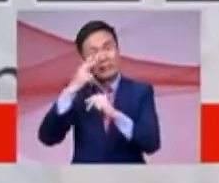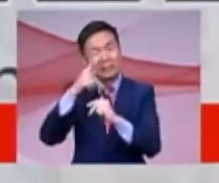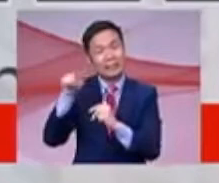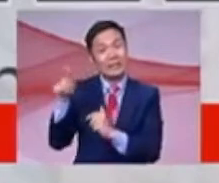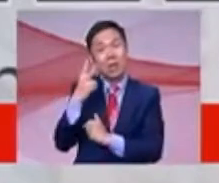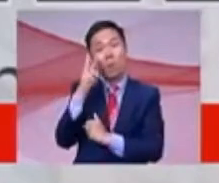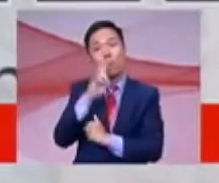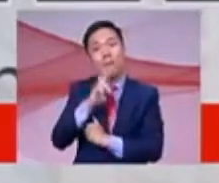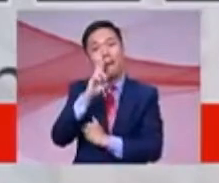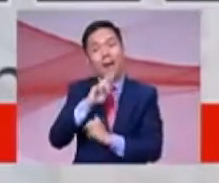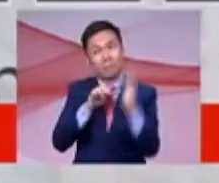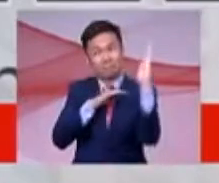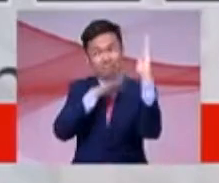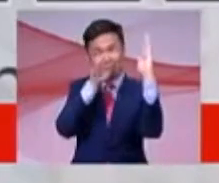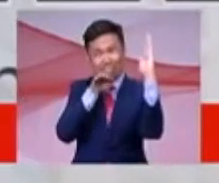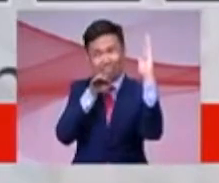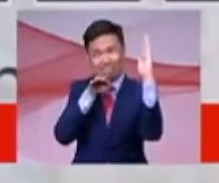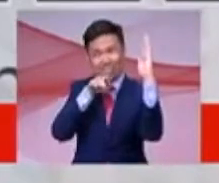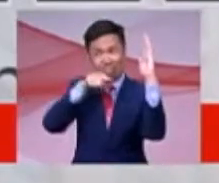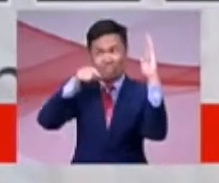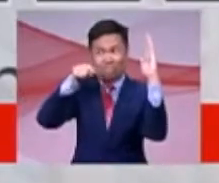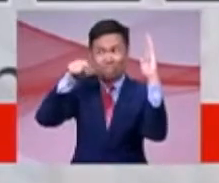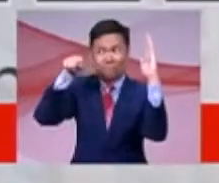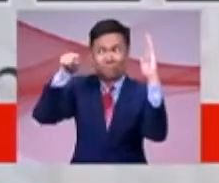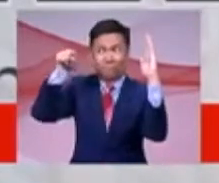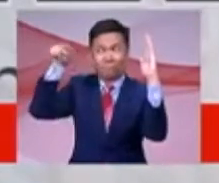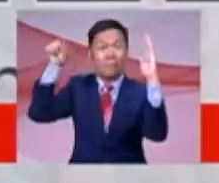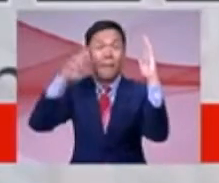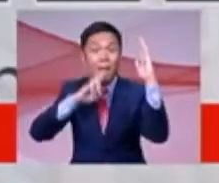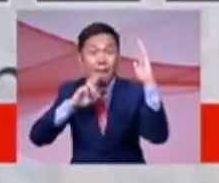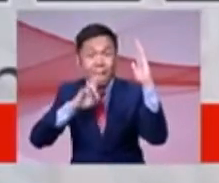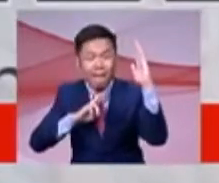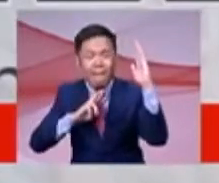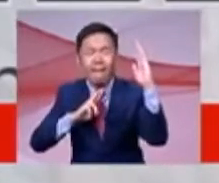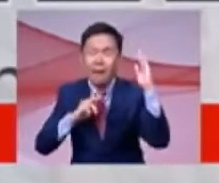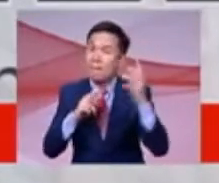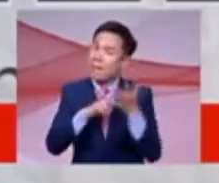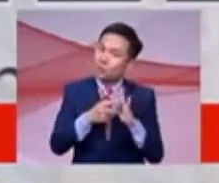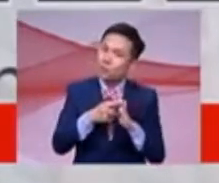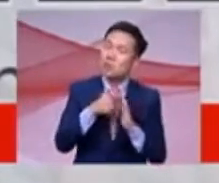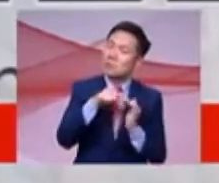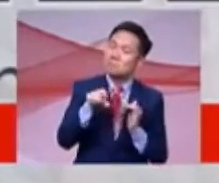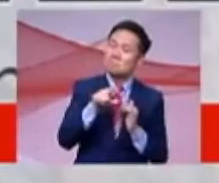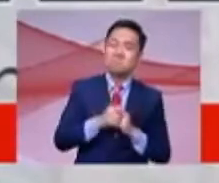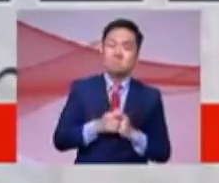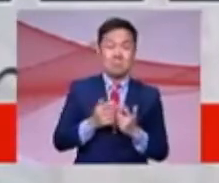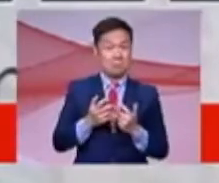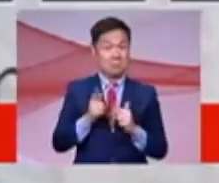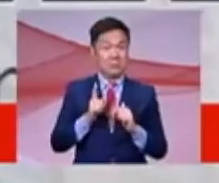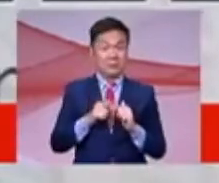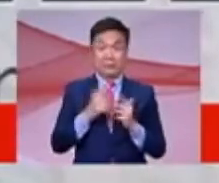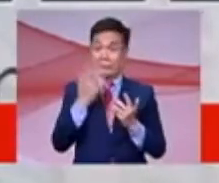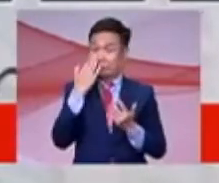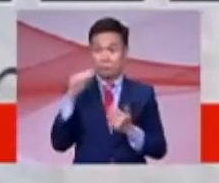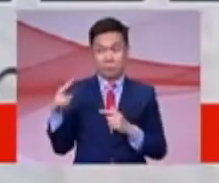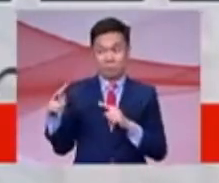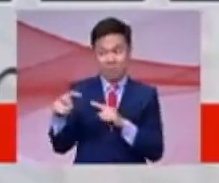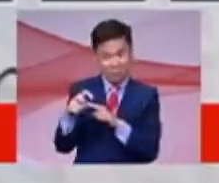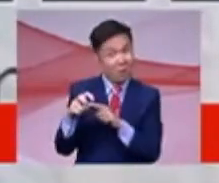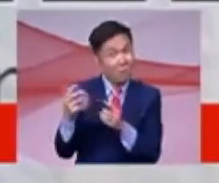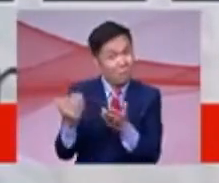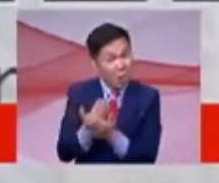warna merah. Jadi bila mengikut unjuran warna merah, kita akan memantau sama ada ini adalah varian yang